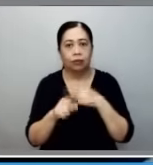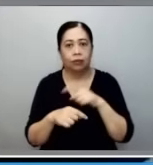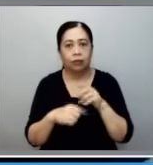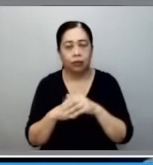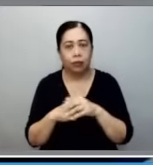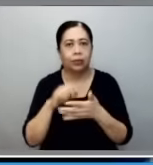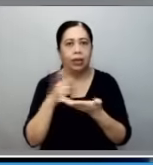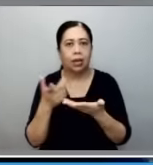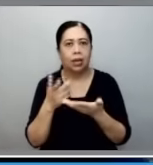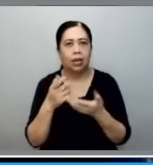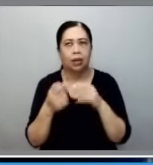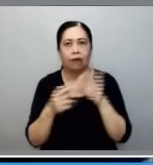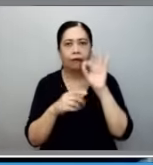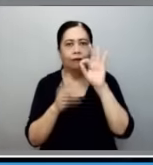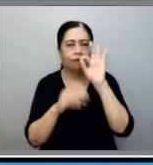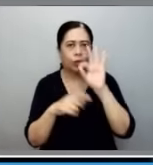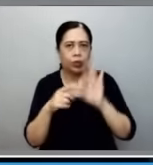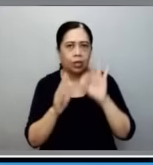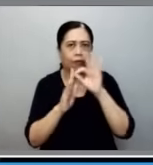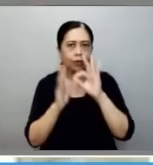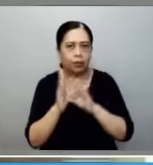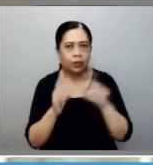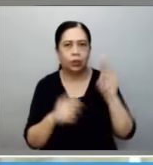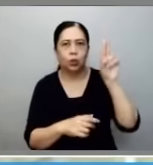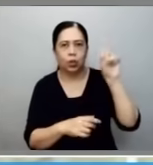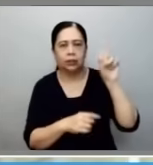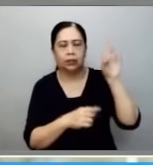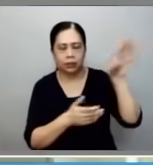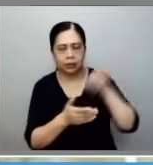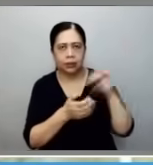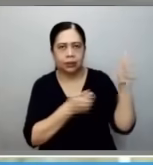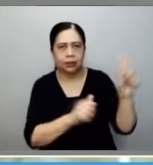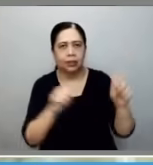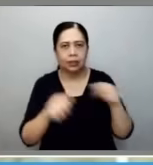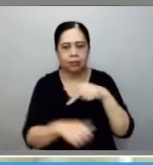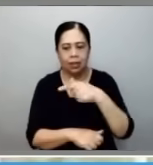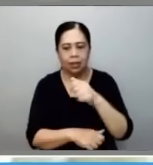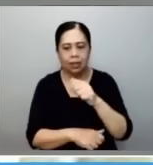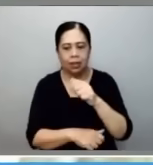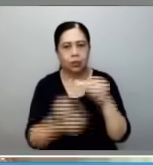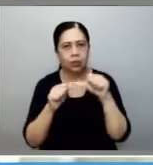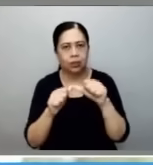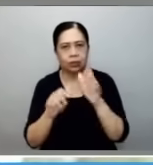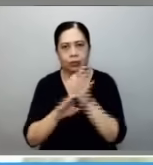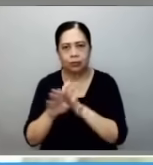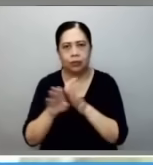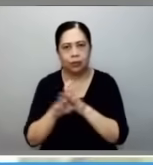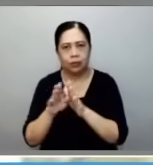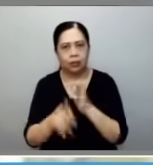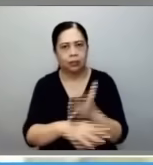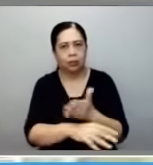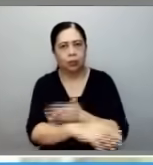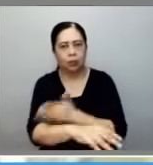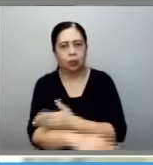Stedman formula na dinevelop po ng US. And right now, PAGASA is continued developing na ini-improve po itong